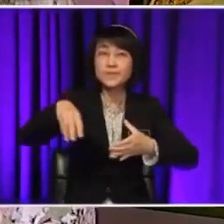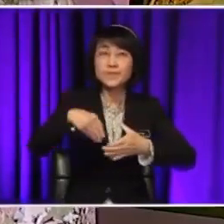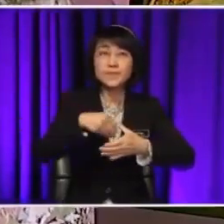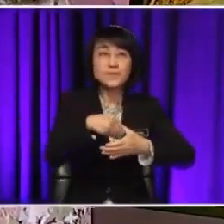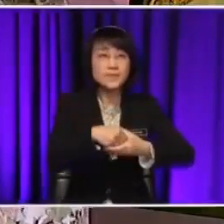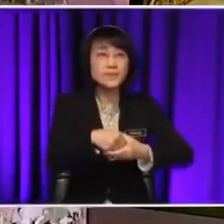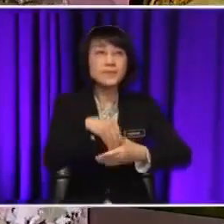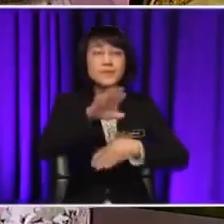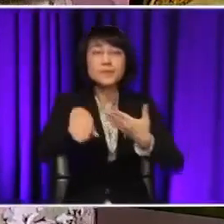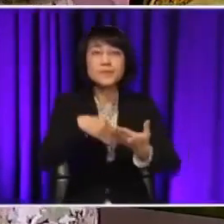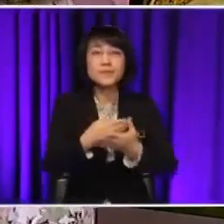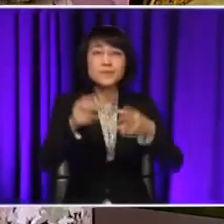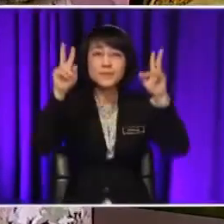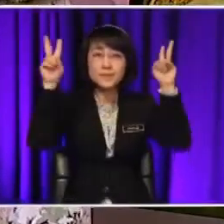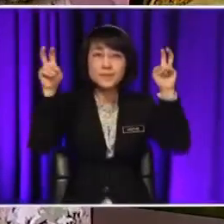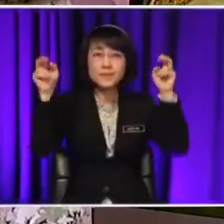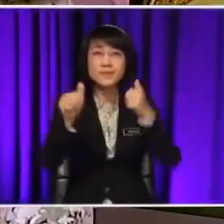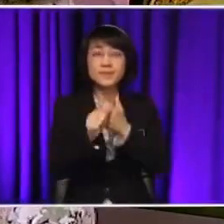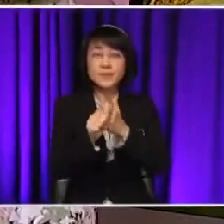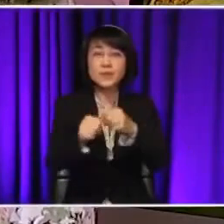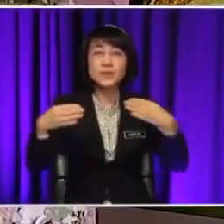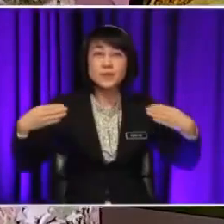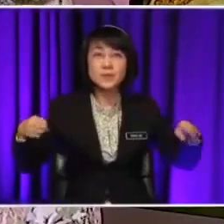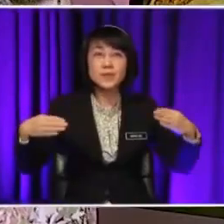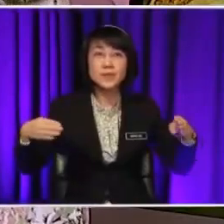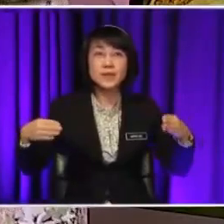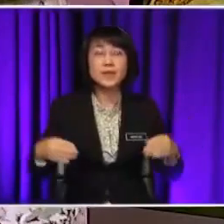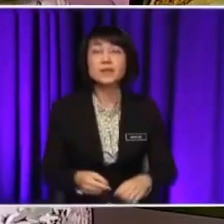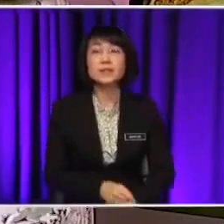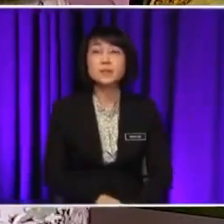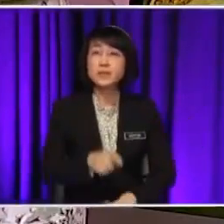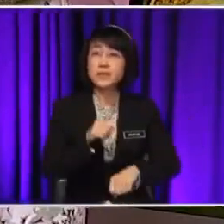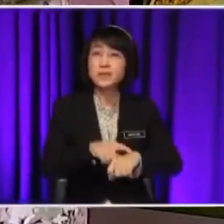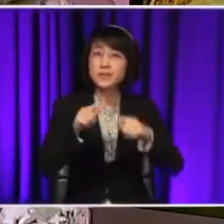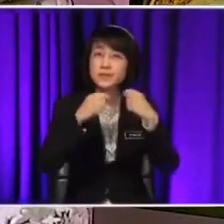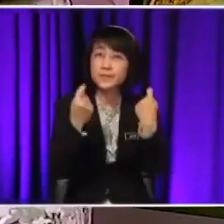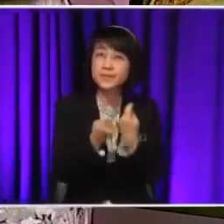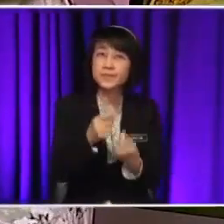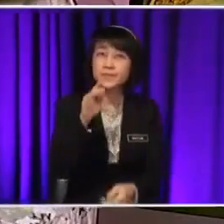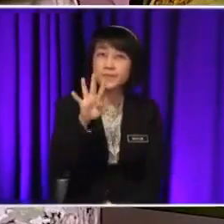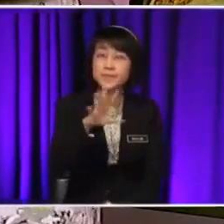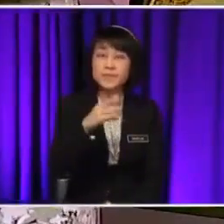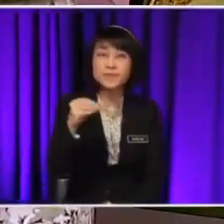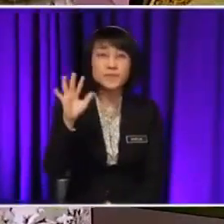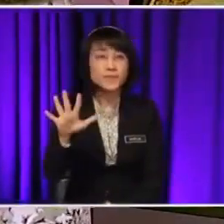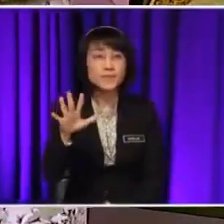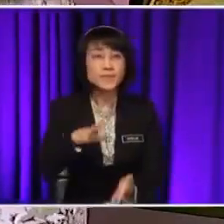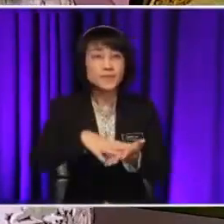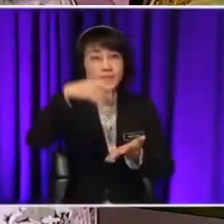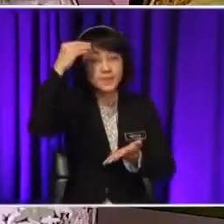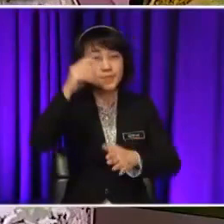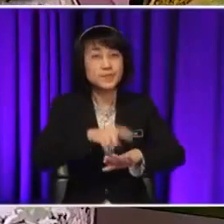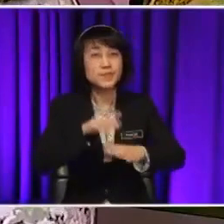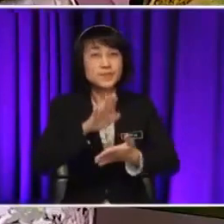tajuk-tajuk mengikut bidang semasa tingkatan 4 5 yang telah kita pelajari di sekolah. Okey. Tapi sebelum